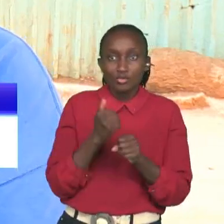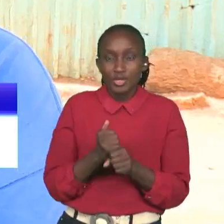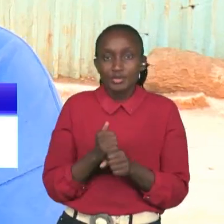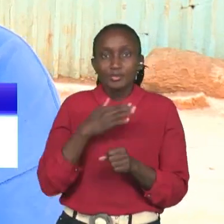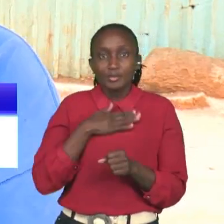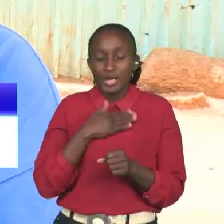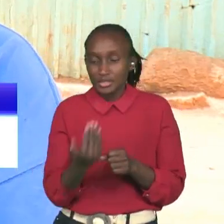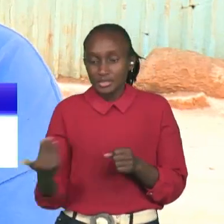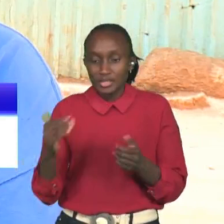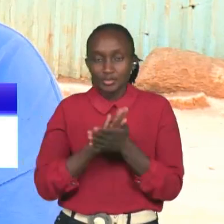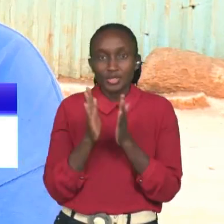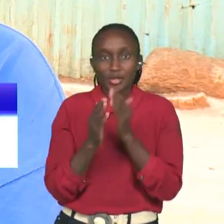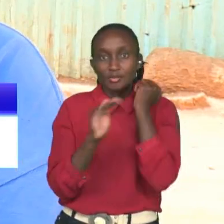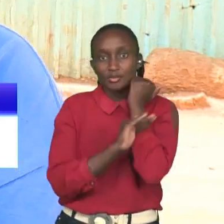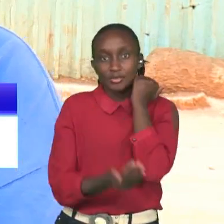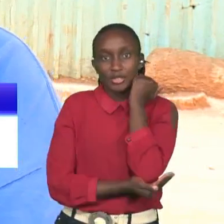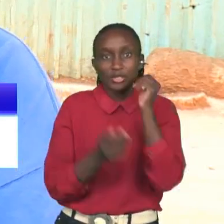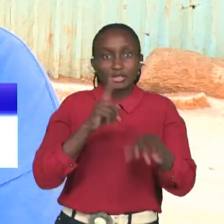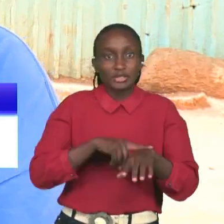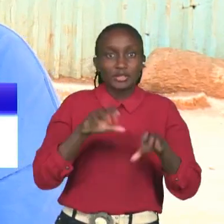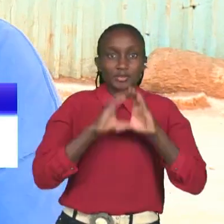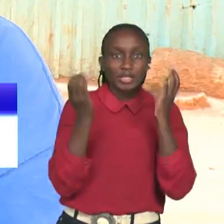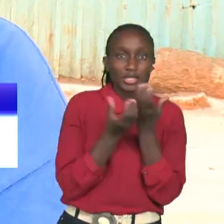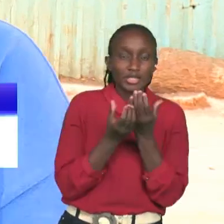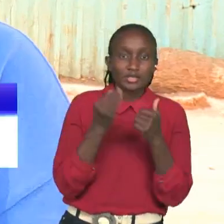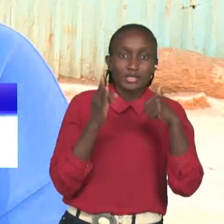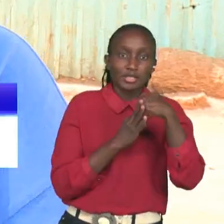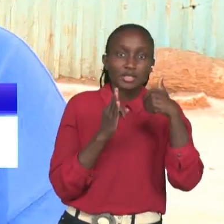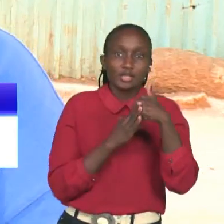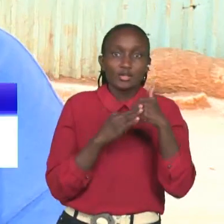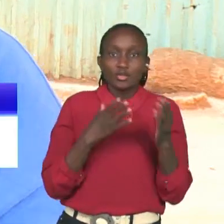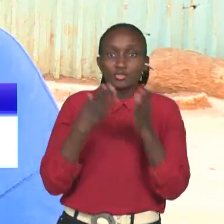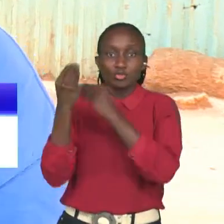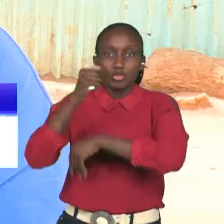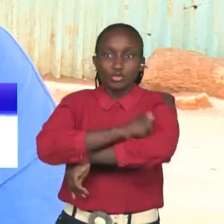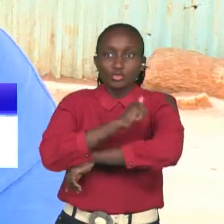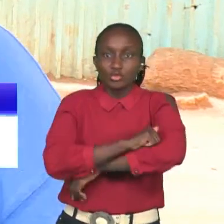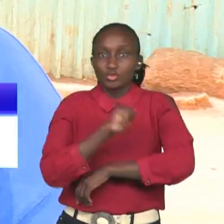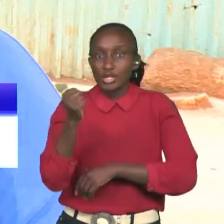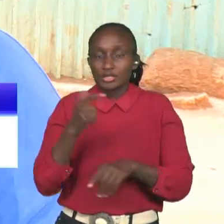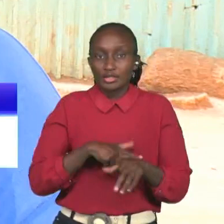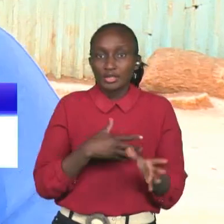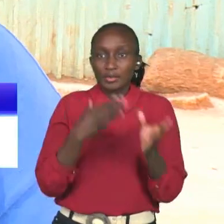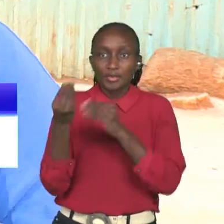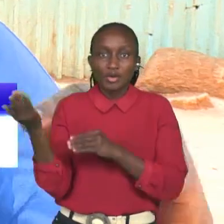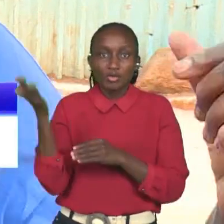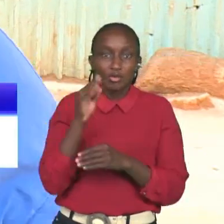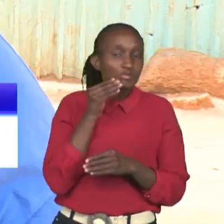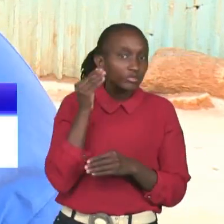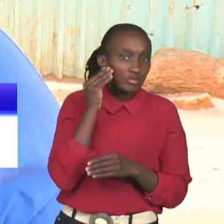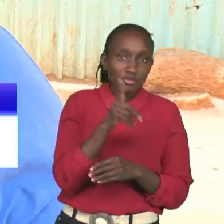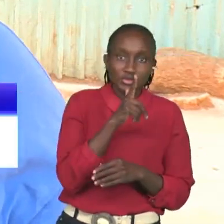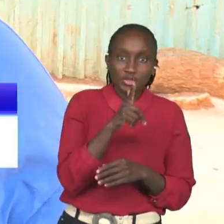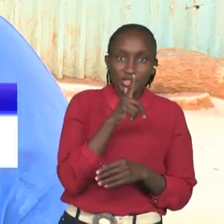mimba akiwa class 8. Alikuwa anaenda shule, wengine wakifukuzwa lunch wanatoka